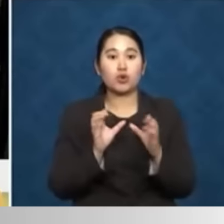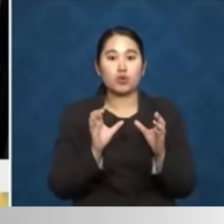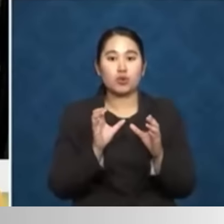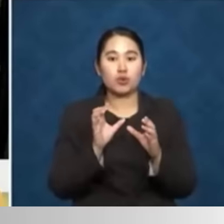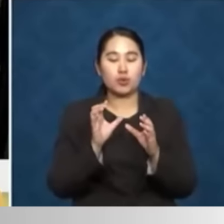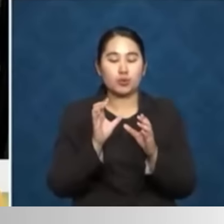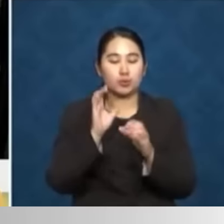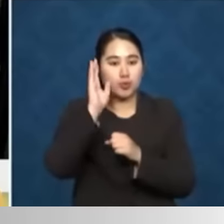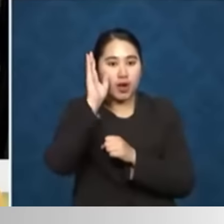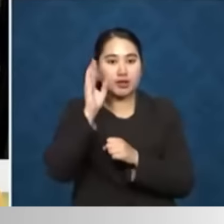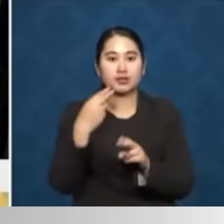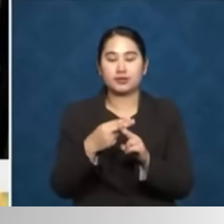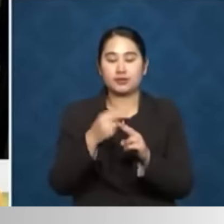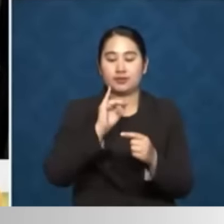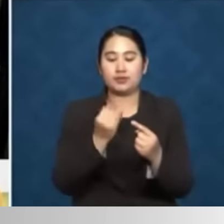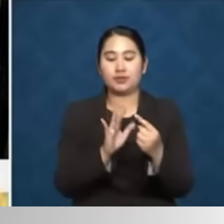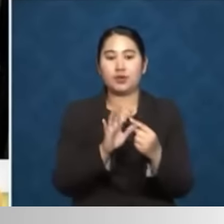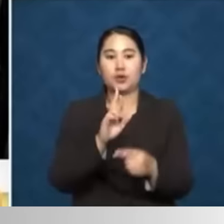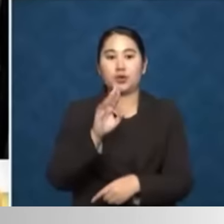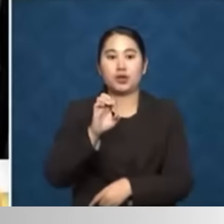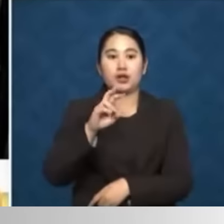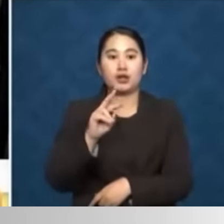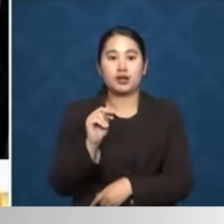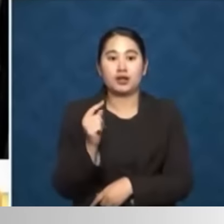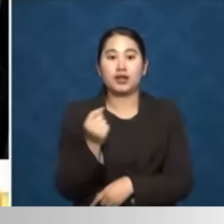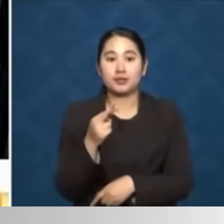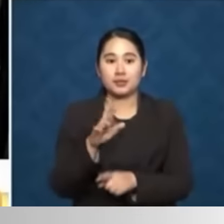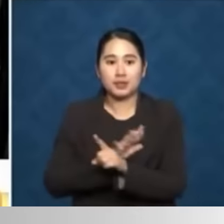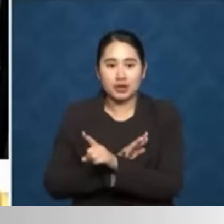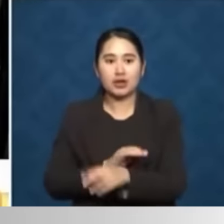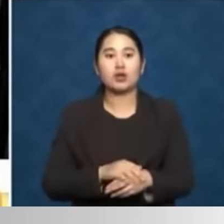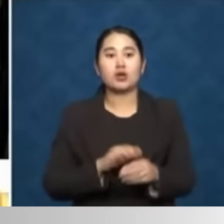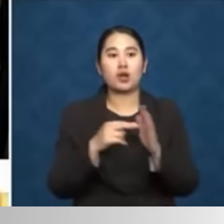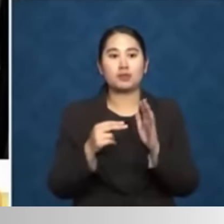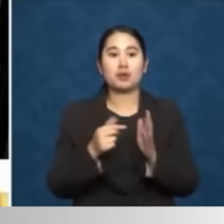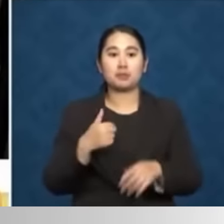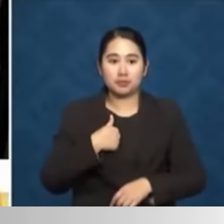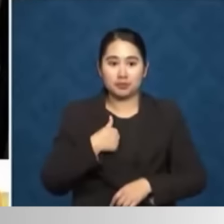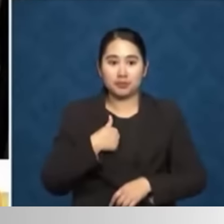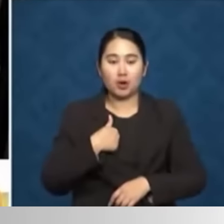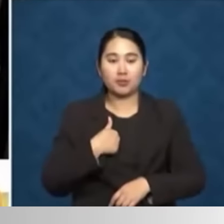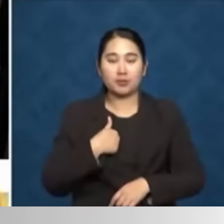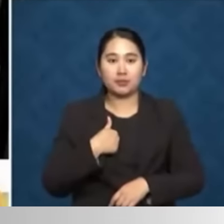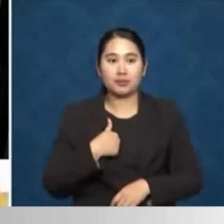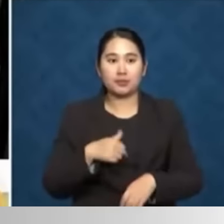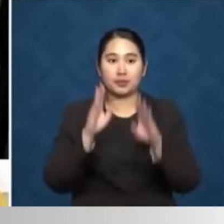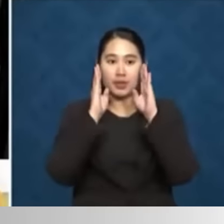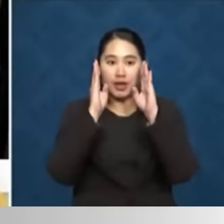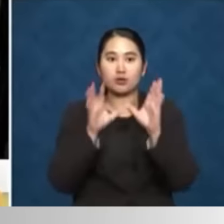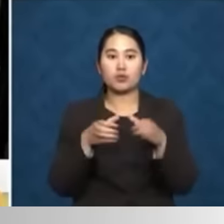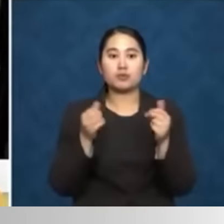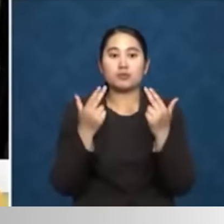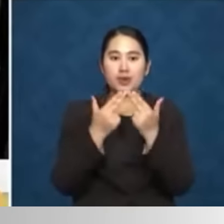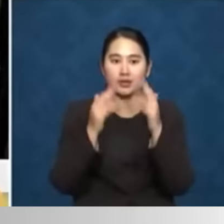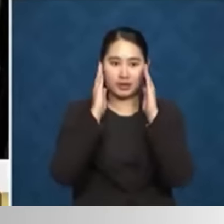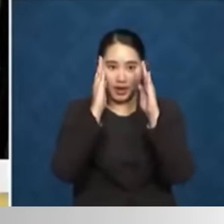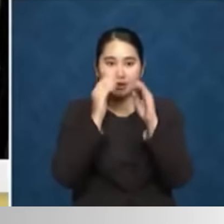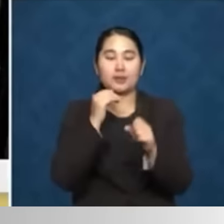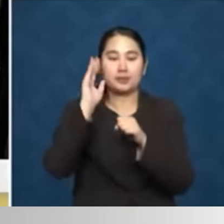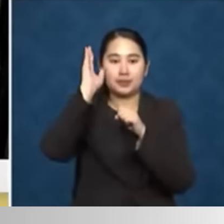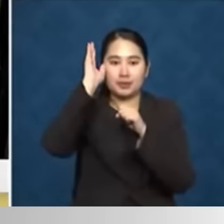พ่วงเข้ามาด้วยอันนี้ผมก็เรียนกับท่านประธานว่าอยู่นอกเหนือการควบคุมเพราะว่าผมเองเนี่ยโดยเจตนาของพรรครวมไทยสร้างชาติเนี่ยต้องการ